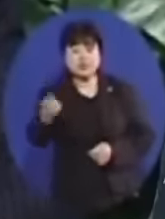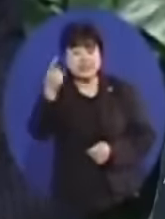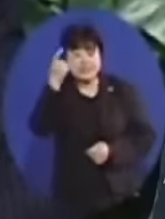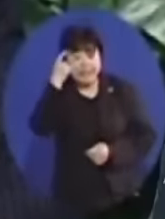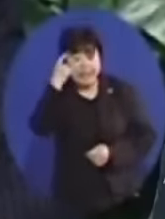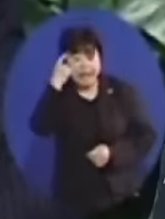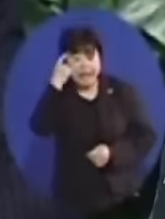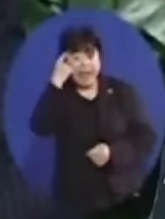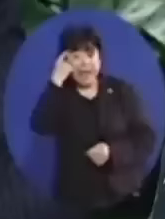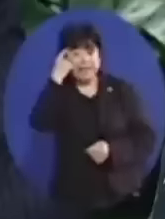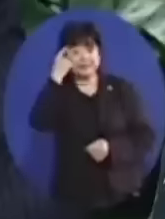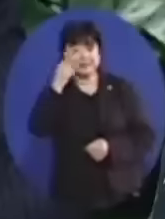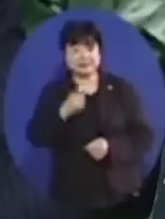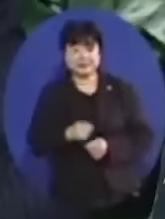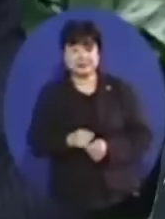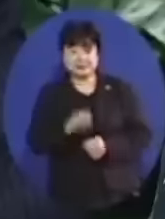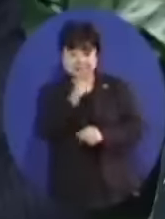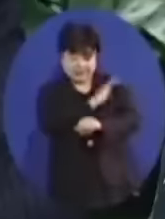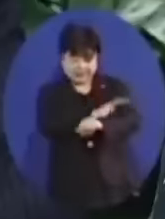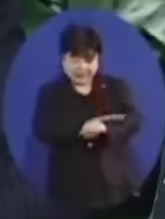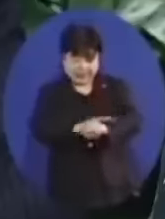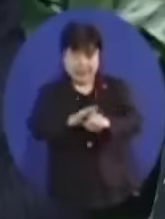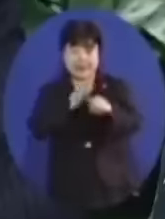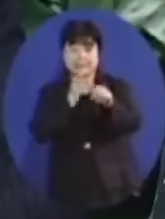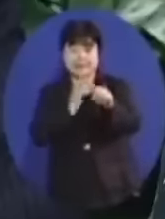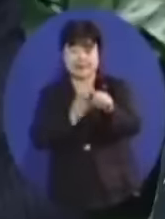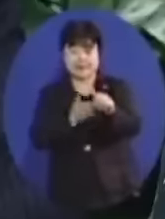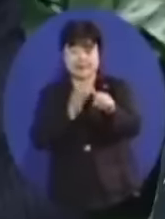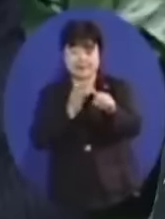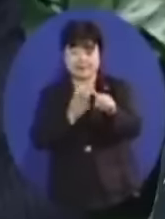생각을 잘 하십시오.